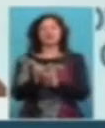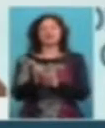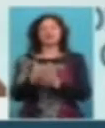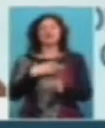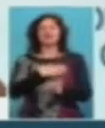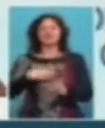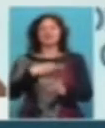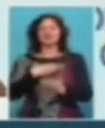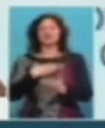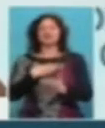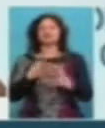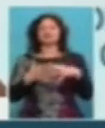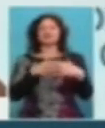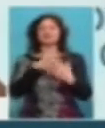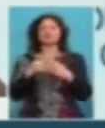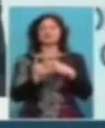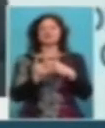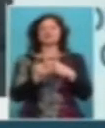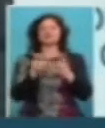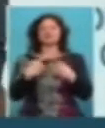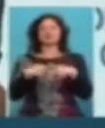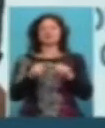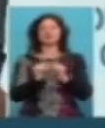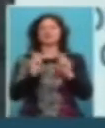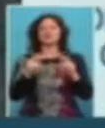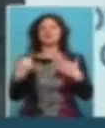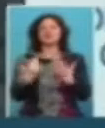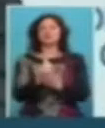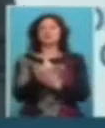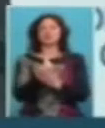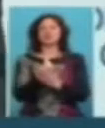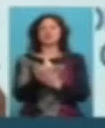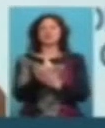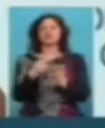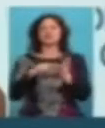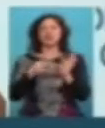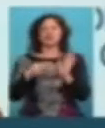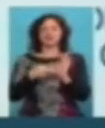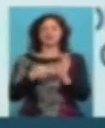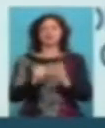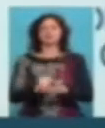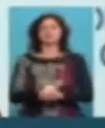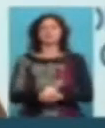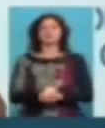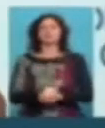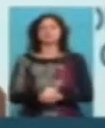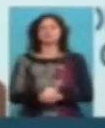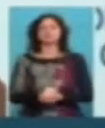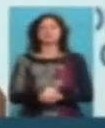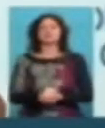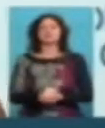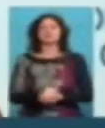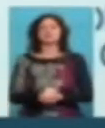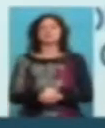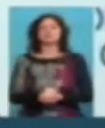егілген, мал ұстайтын жер өте көп емес. Бірақ қазір біз айтып отырмын ғой жаңа, Абай агро площадка, откорм площадка